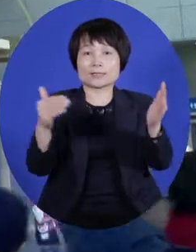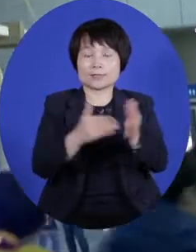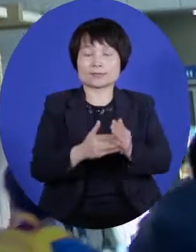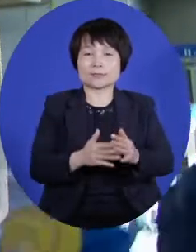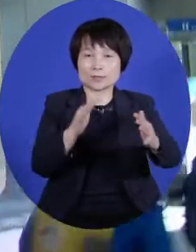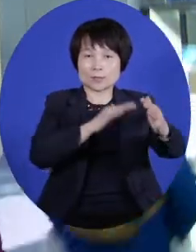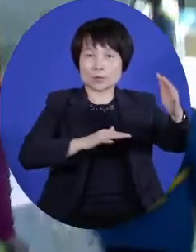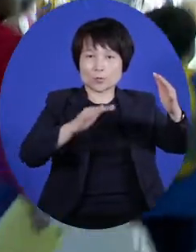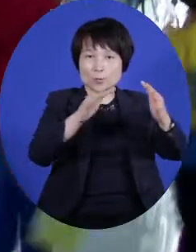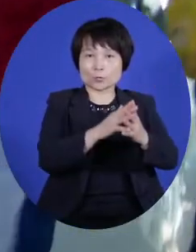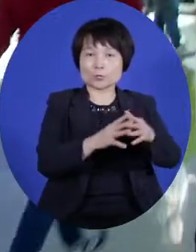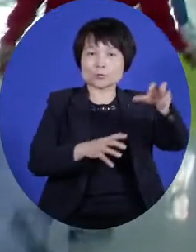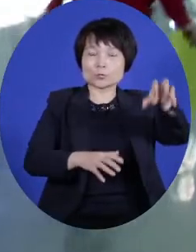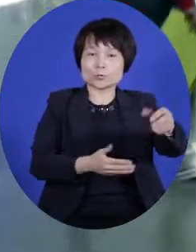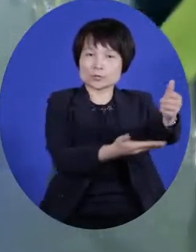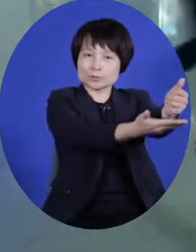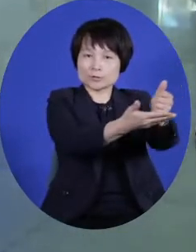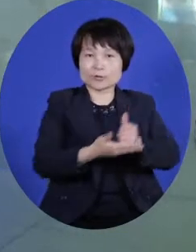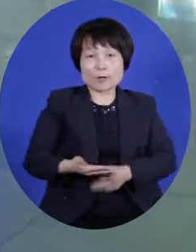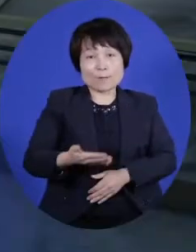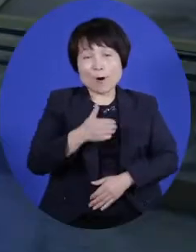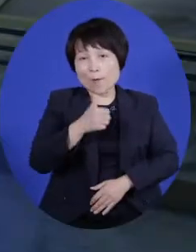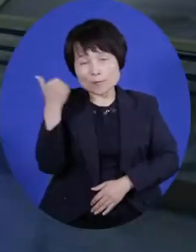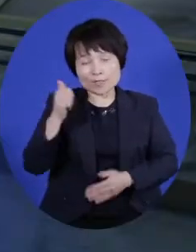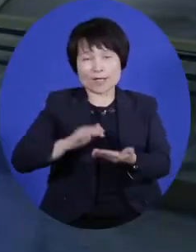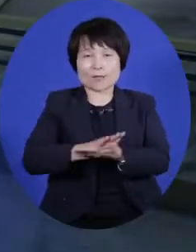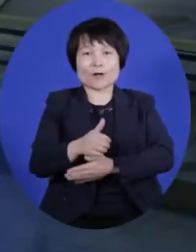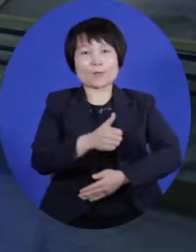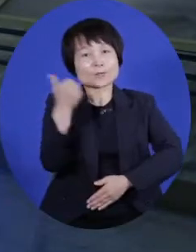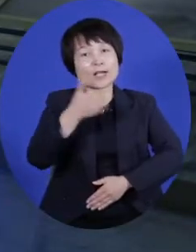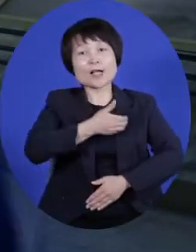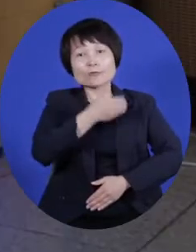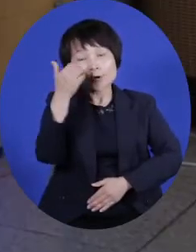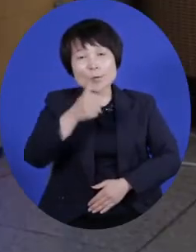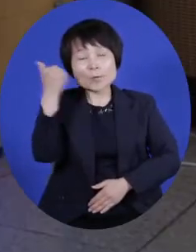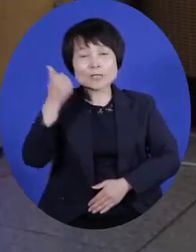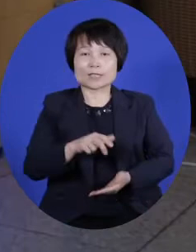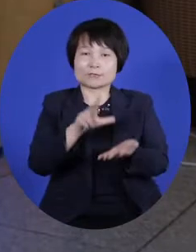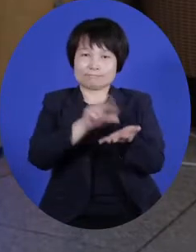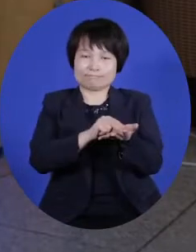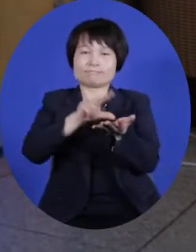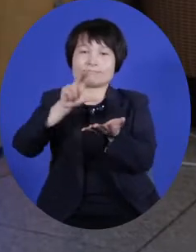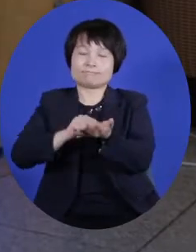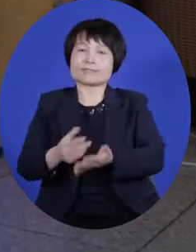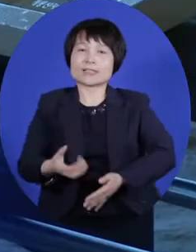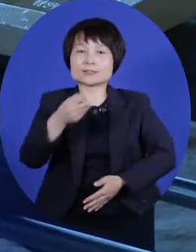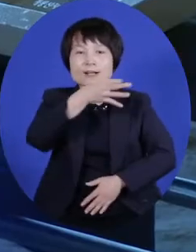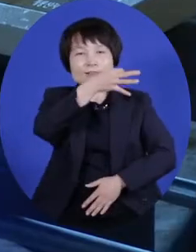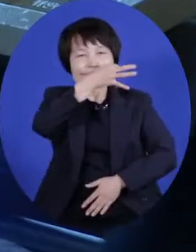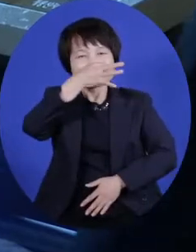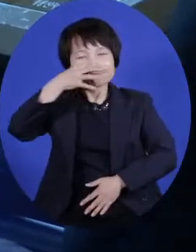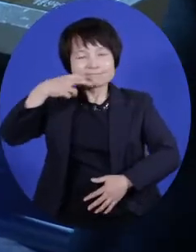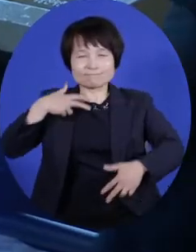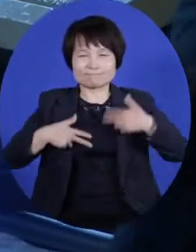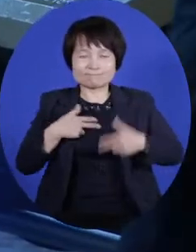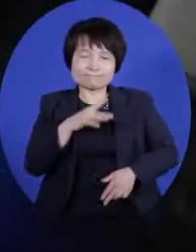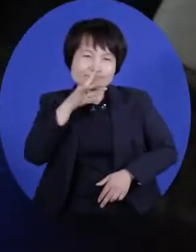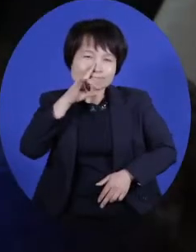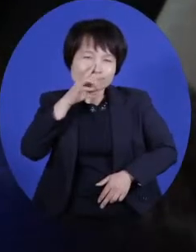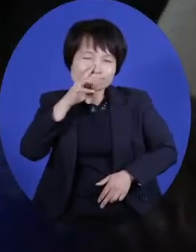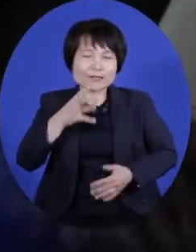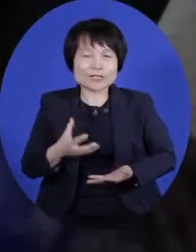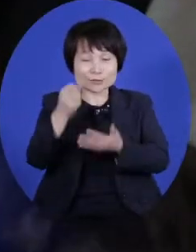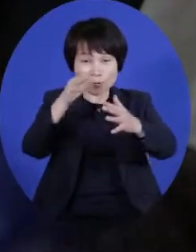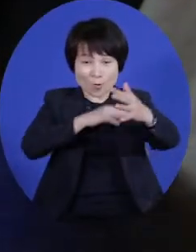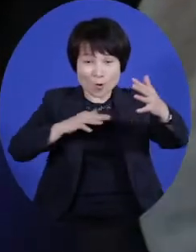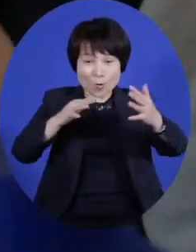이번 행사는 광주님이 주는 DNA, 먹어보자, 놀아보자, 꿈꿔보자라는 소주제로 흥미롭고